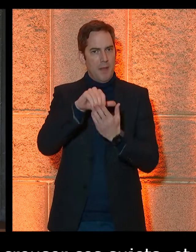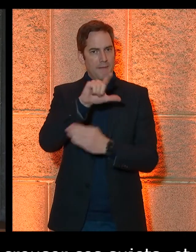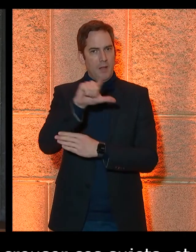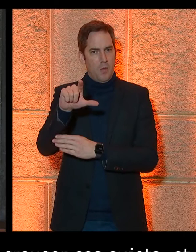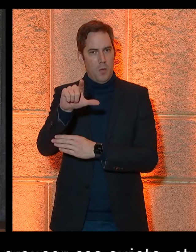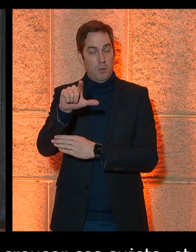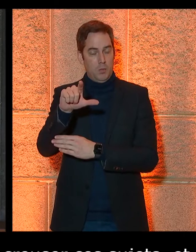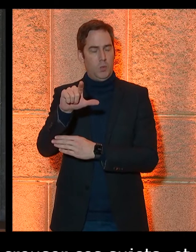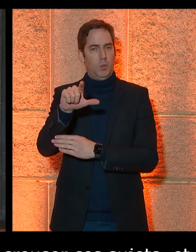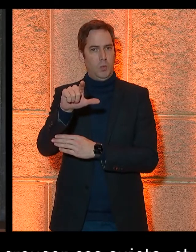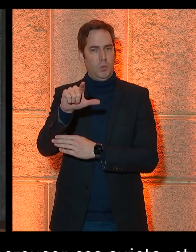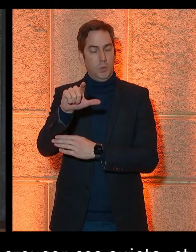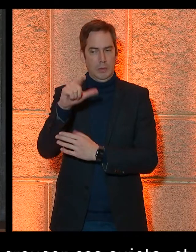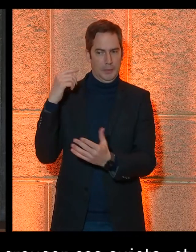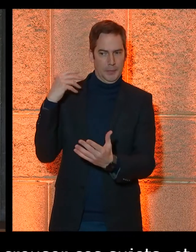contexte sanitaire qui est